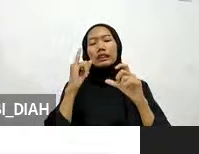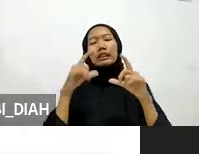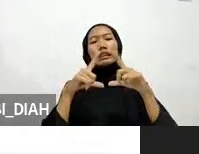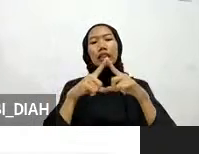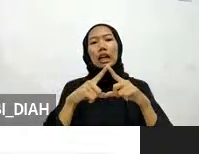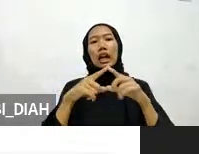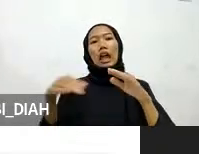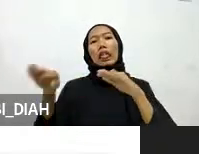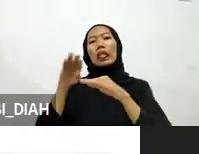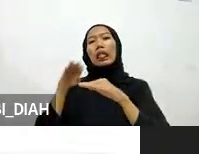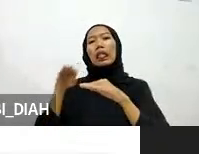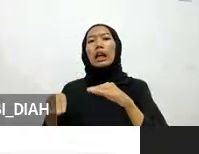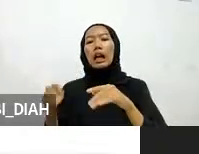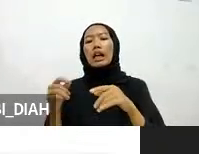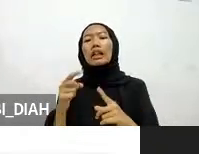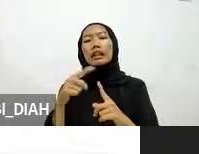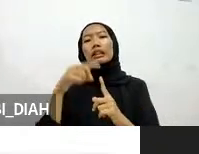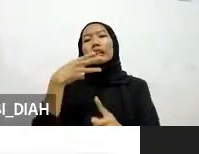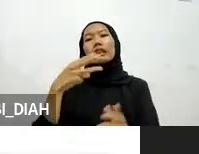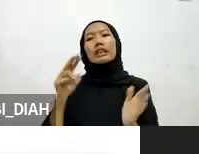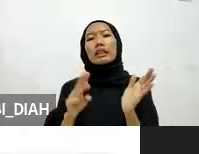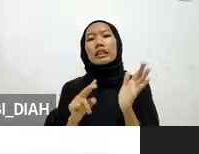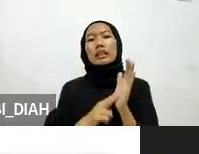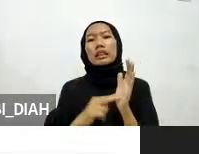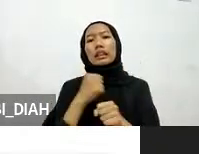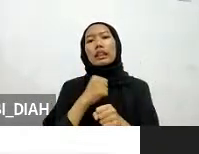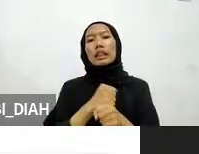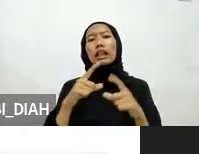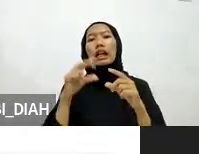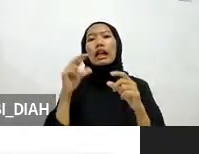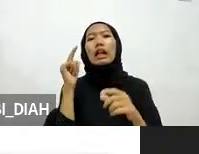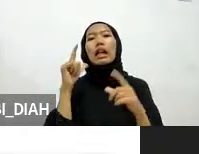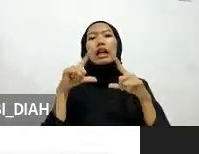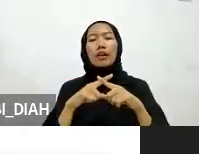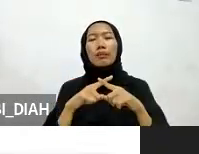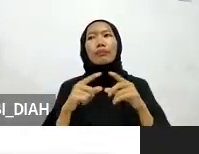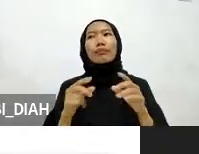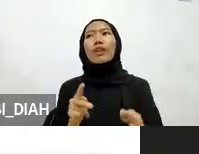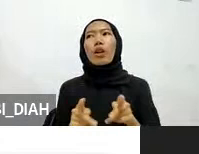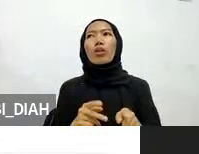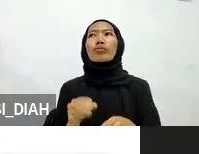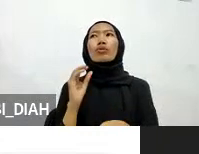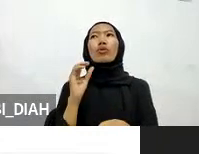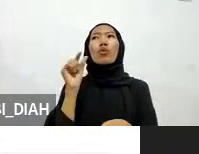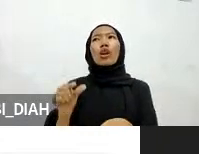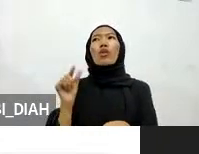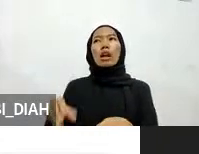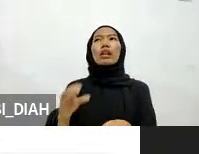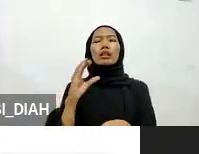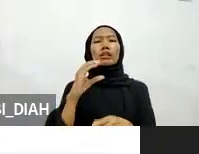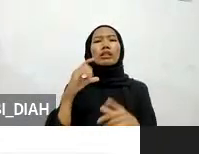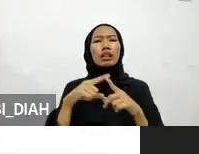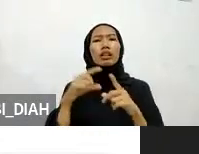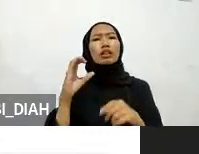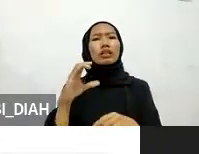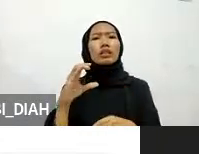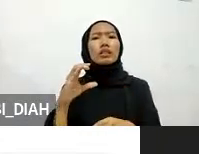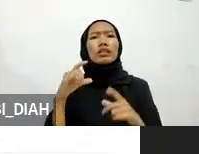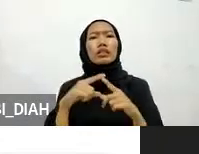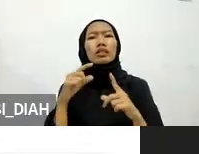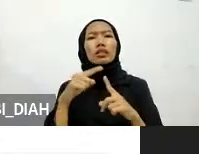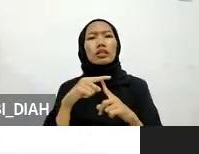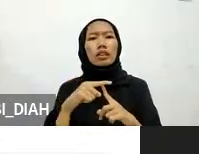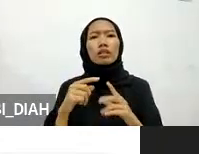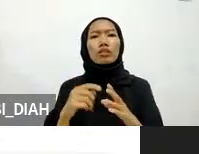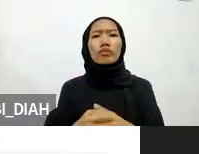atau penyandang cacat ya istilahnya di Kemensos itu lebih kecil lagi. Dan sayangnya dana sosial